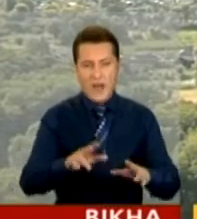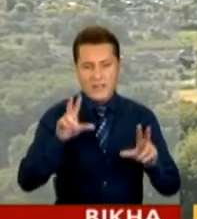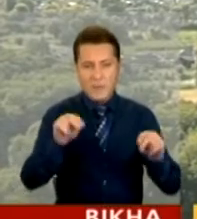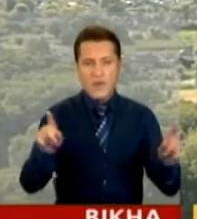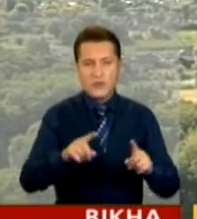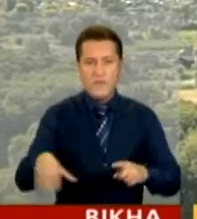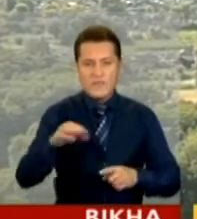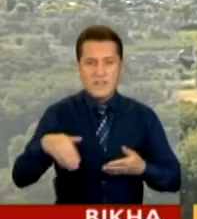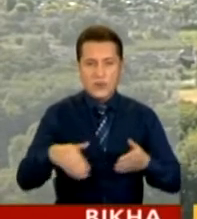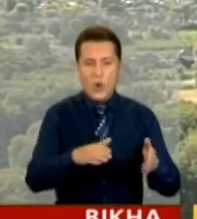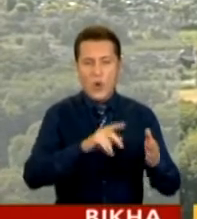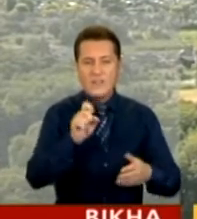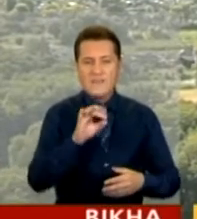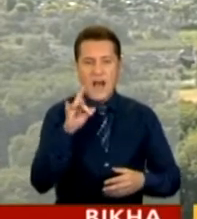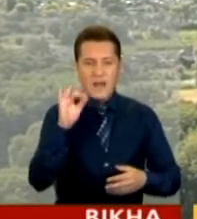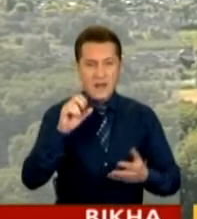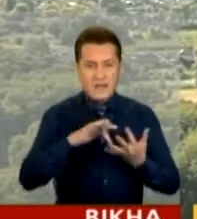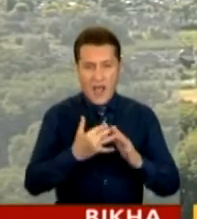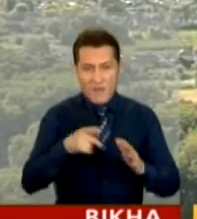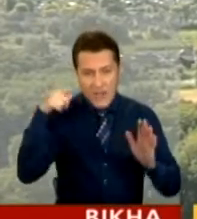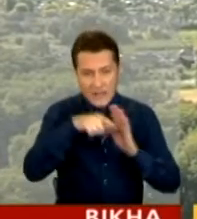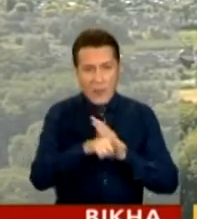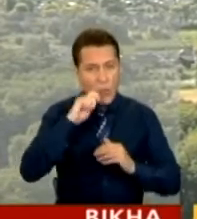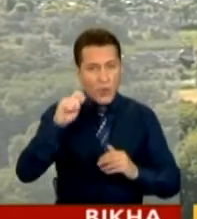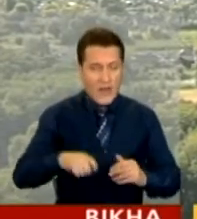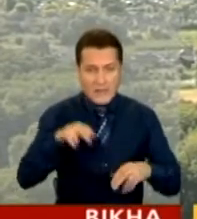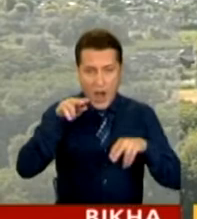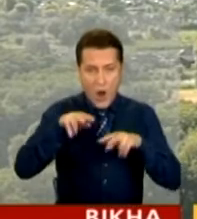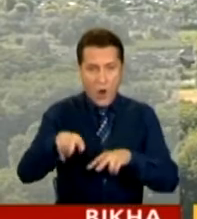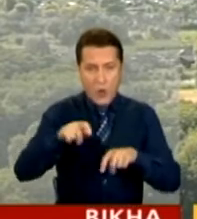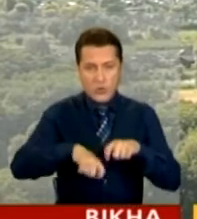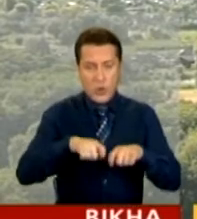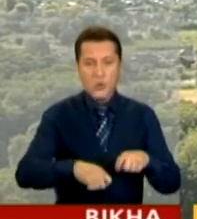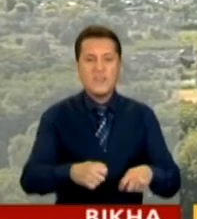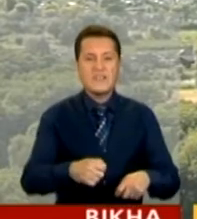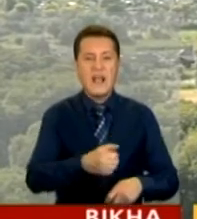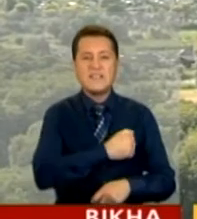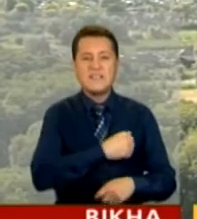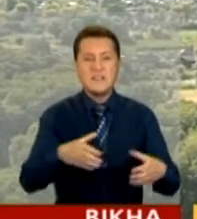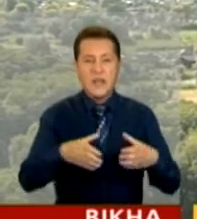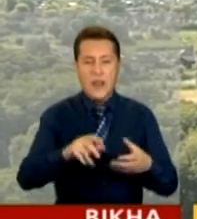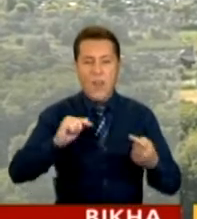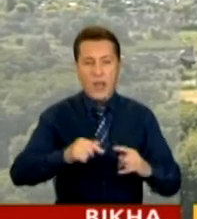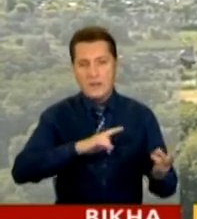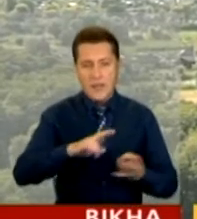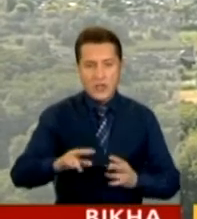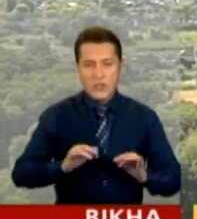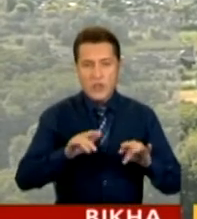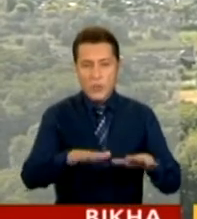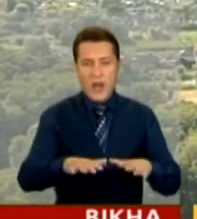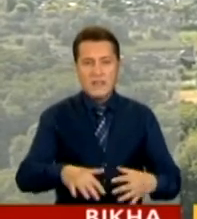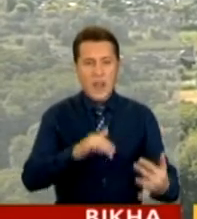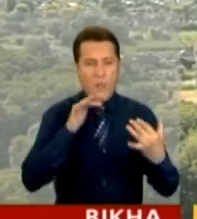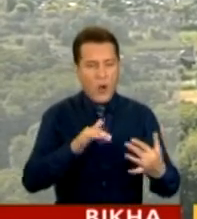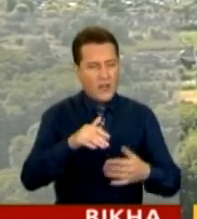ведуть від Ізварено вглиб України, зараз контролюються силами антитерористичної операції. Взагалі бої на україно-російському кордоні майже